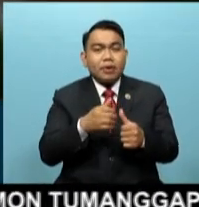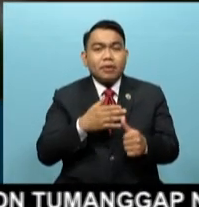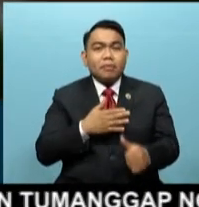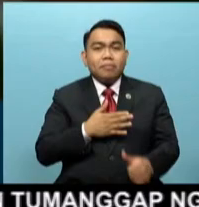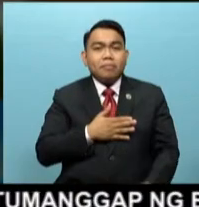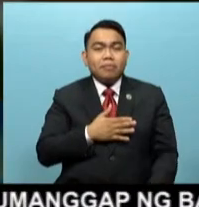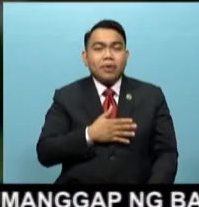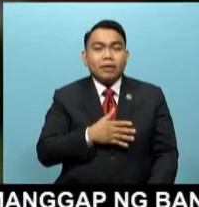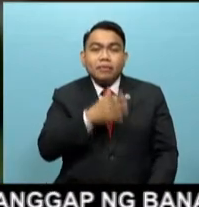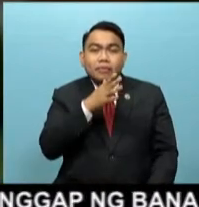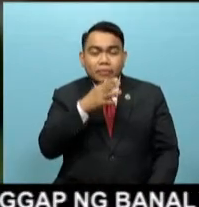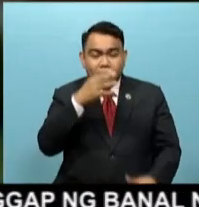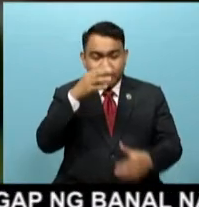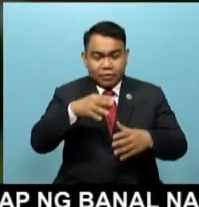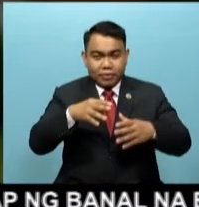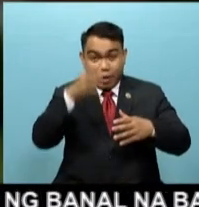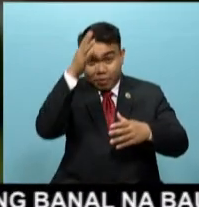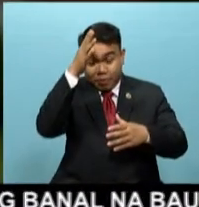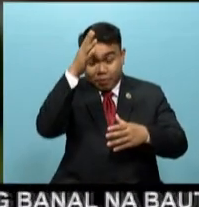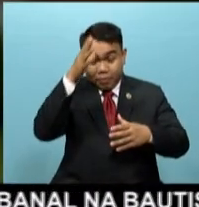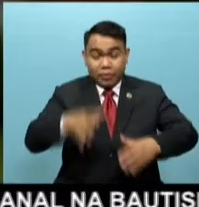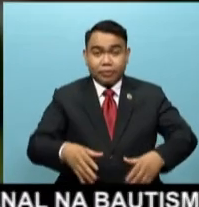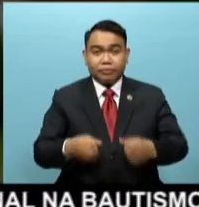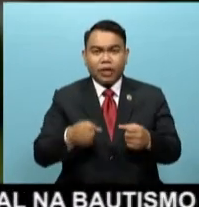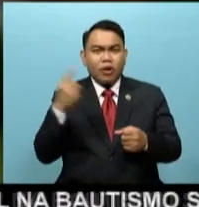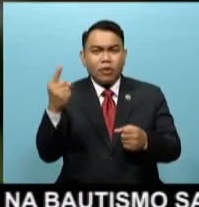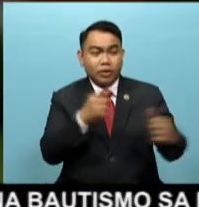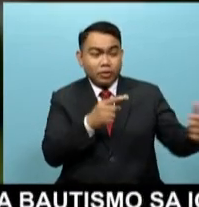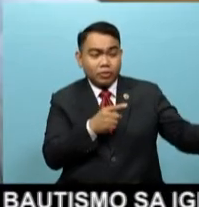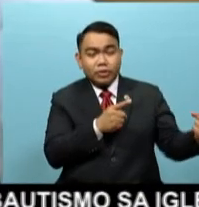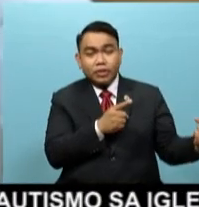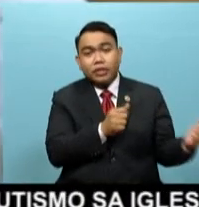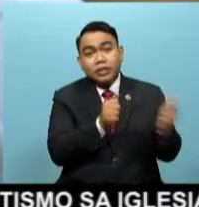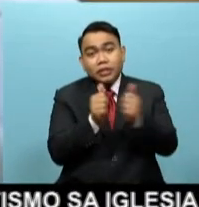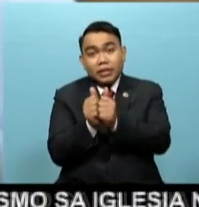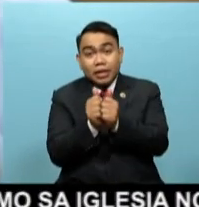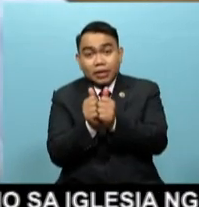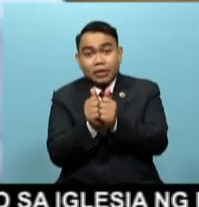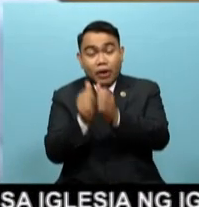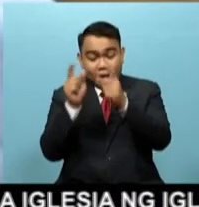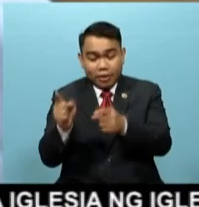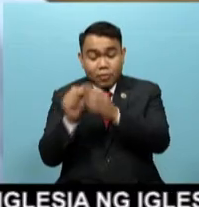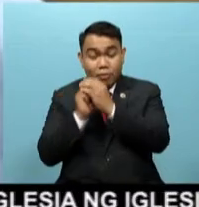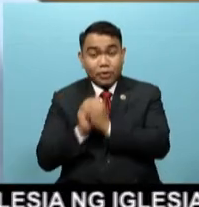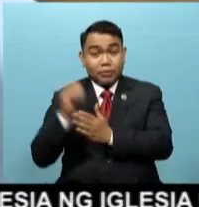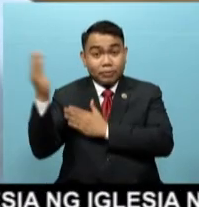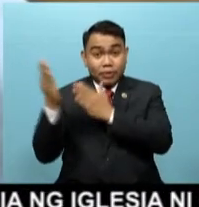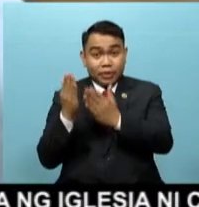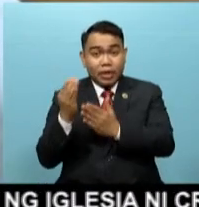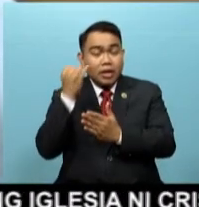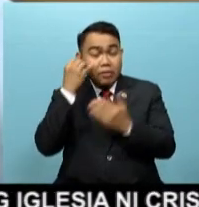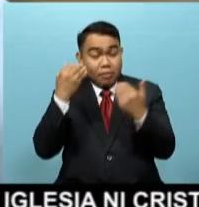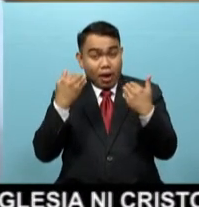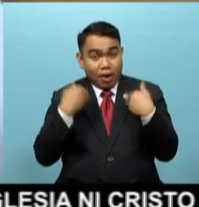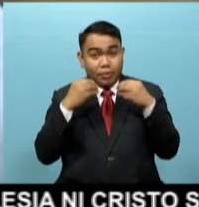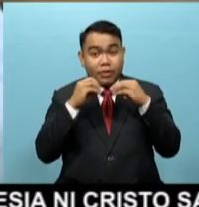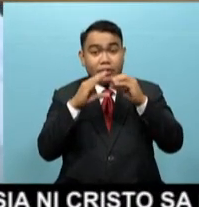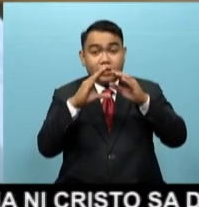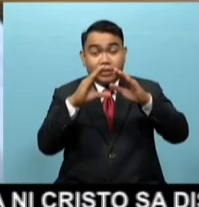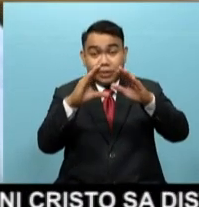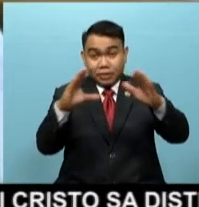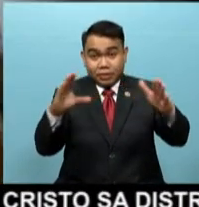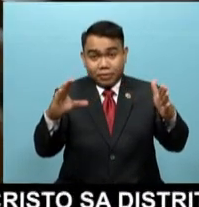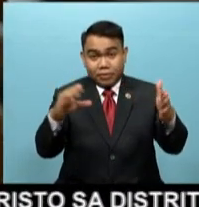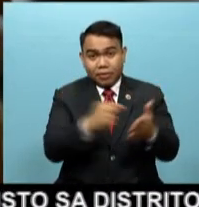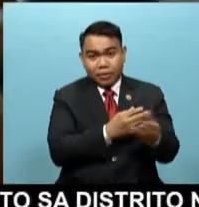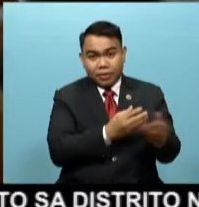si Andrew ay palaging sinasama sa mga pagsamba. At kung mayroong mang pamamahayag, isinasama din si